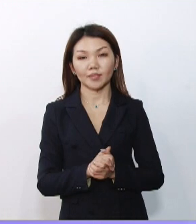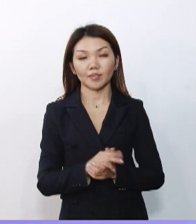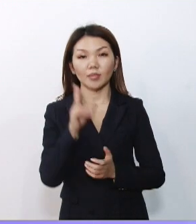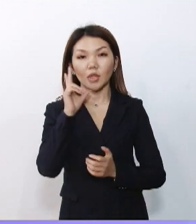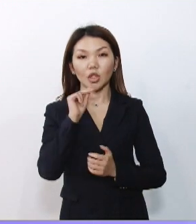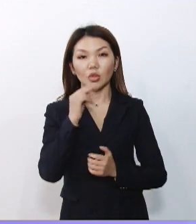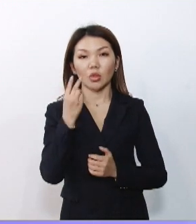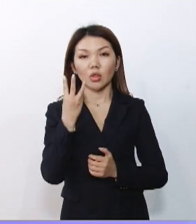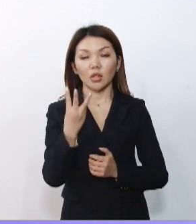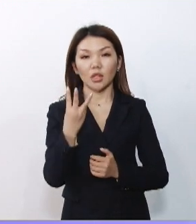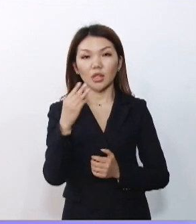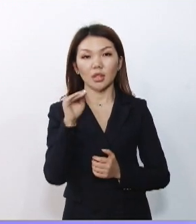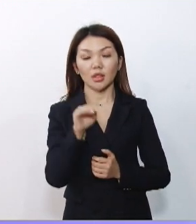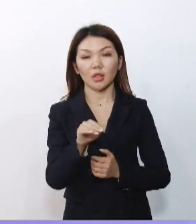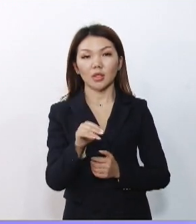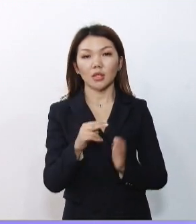Число